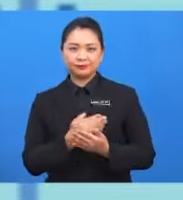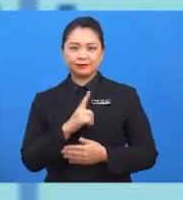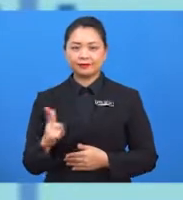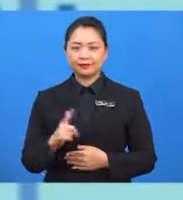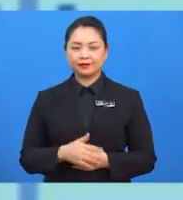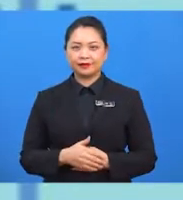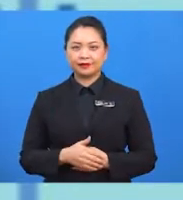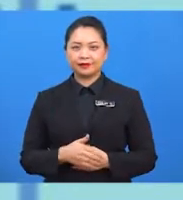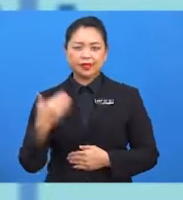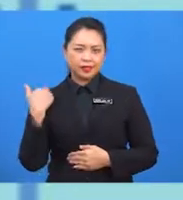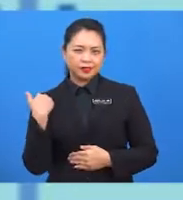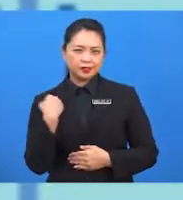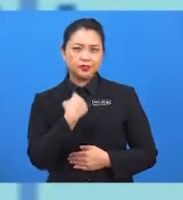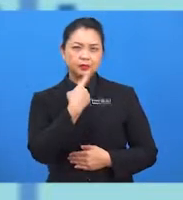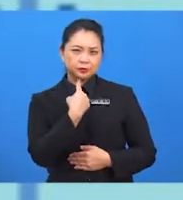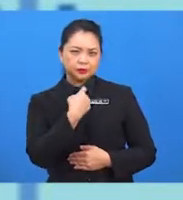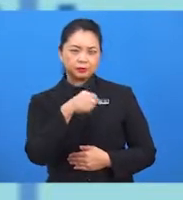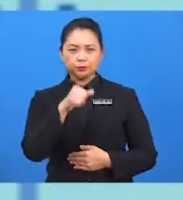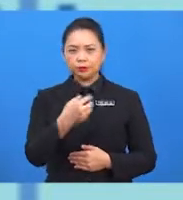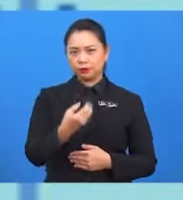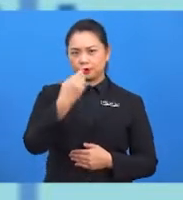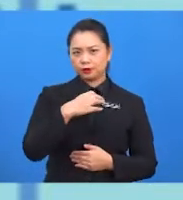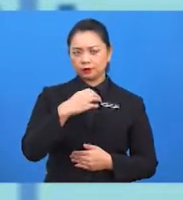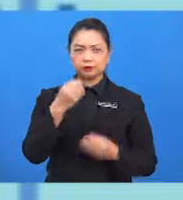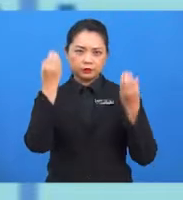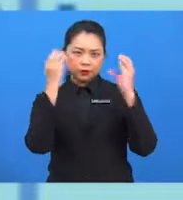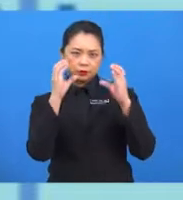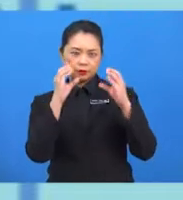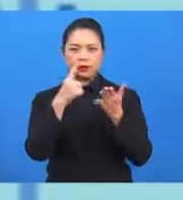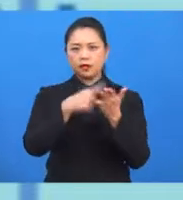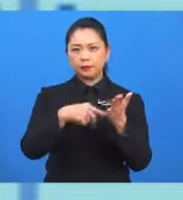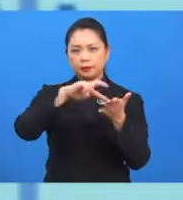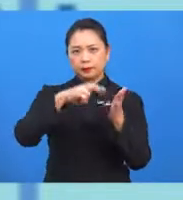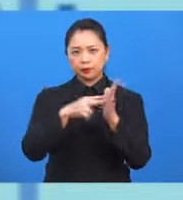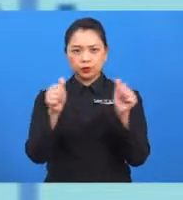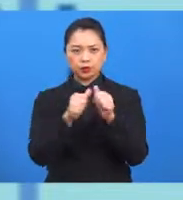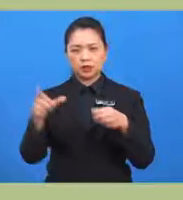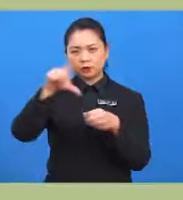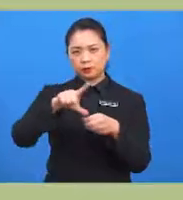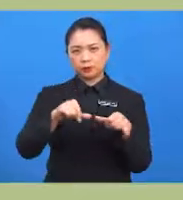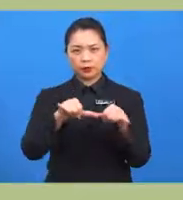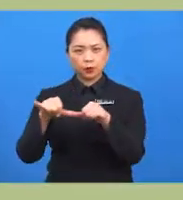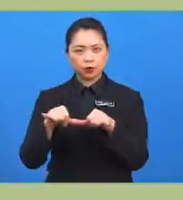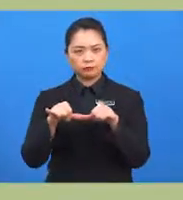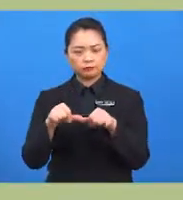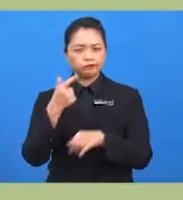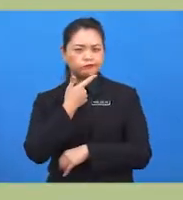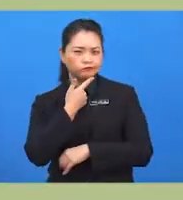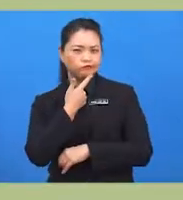hari tak sesiapa yang boleh beritahu Cikgu apakah yang dimaksudkan dengan larutan piawai